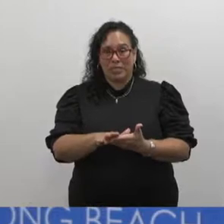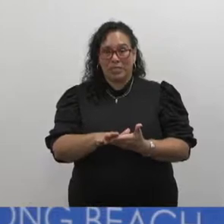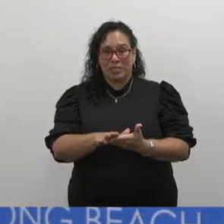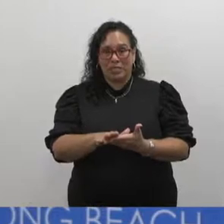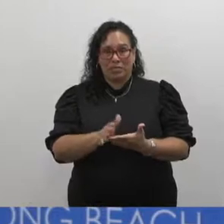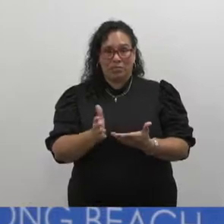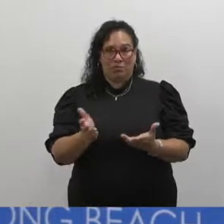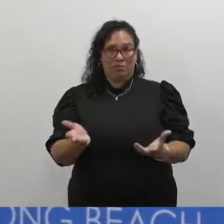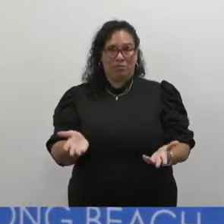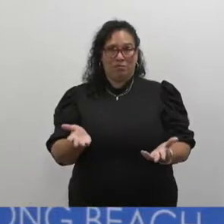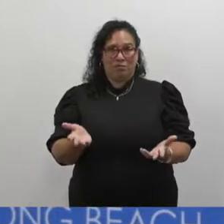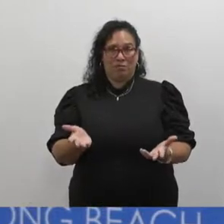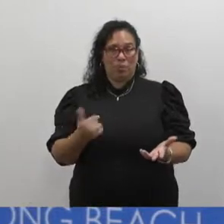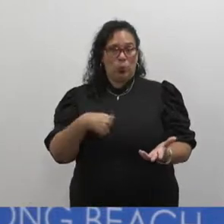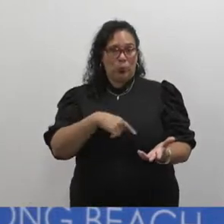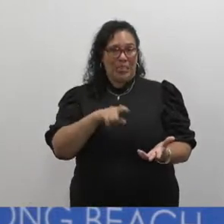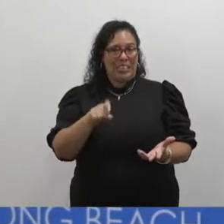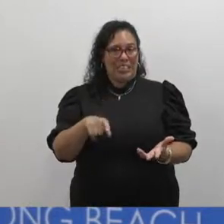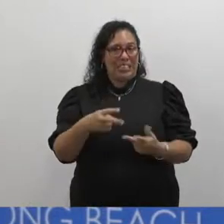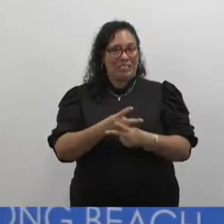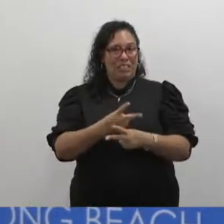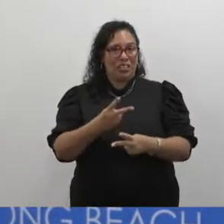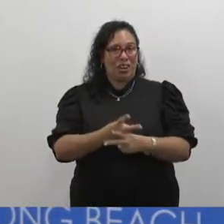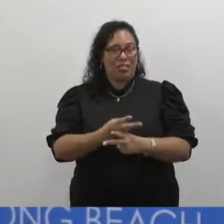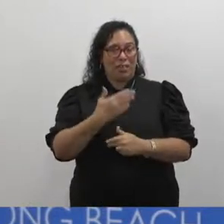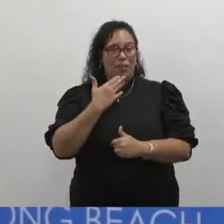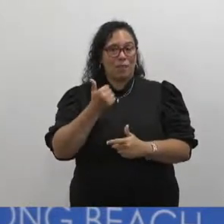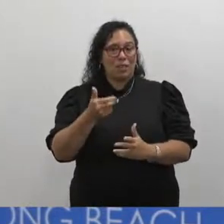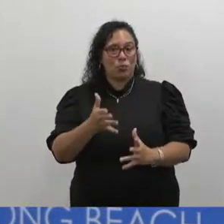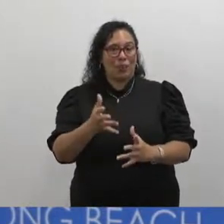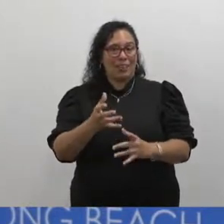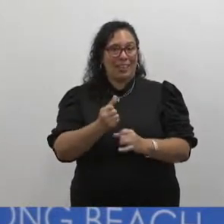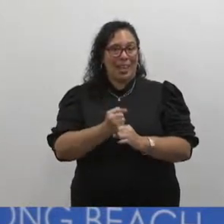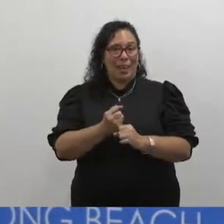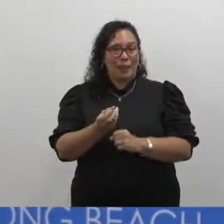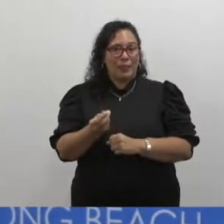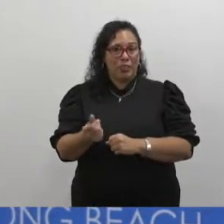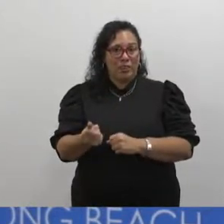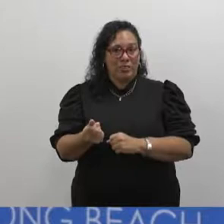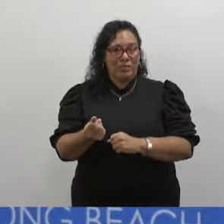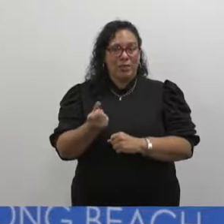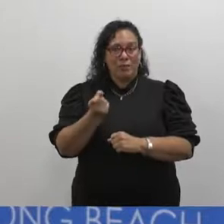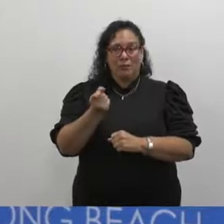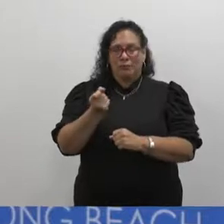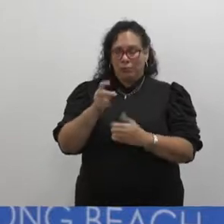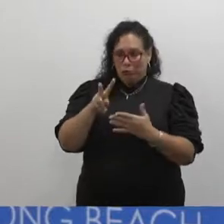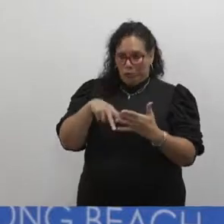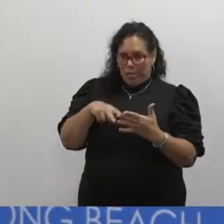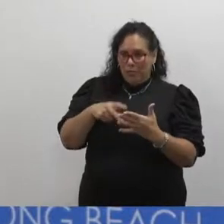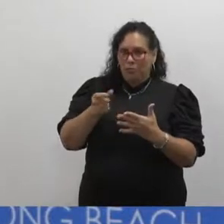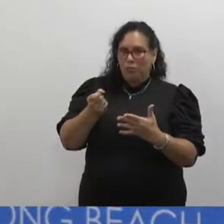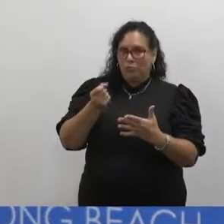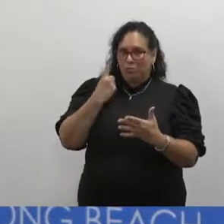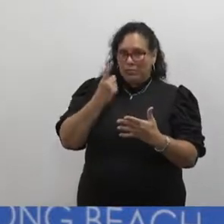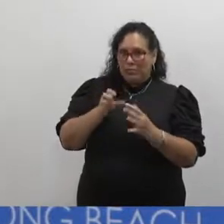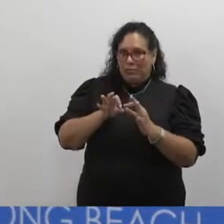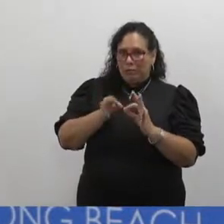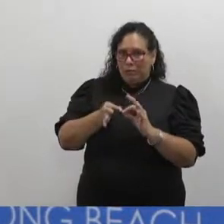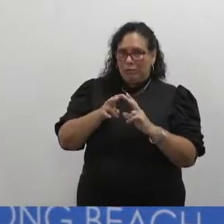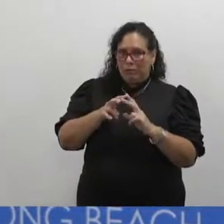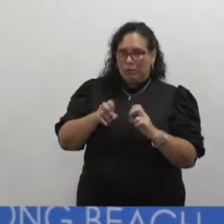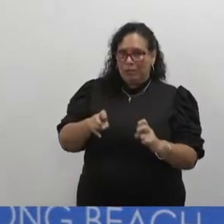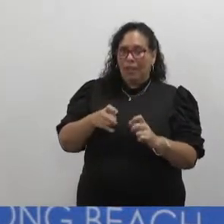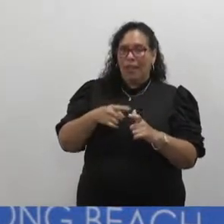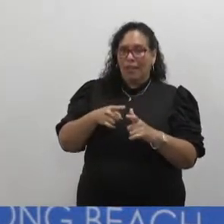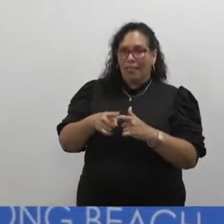dương thật cực cơ thà chấm bù dương chỉ sao mà chỉ còn phát sáng thả lỡ dương